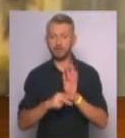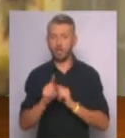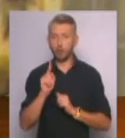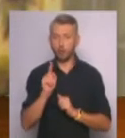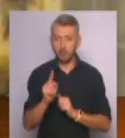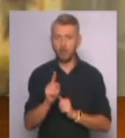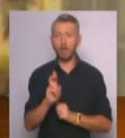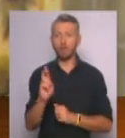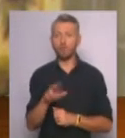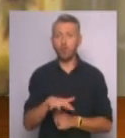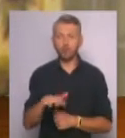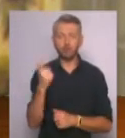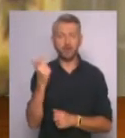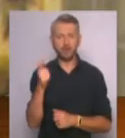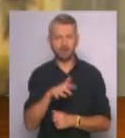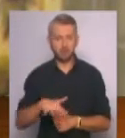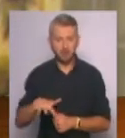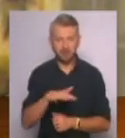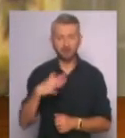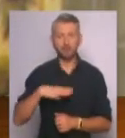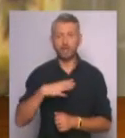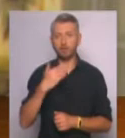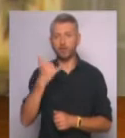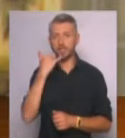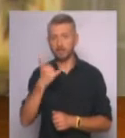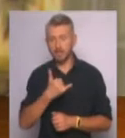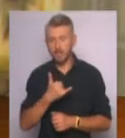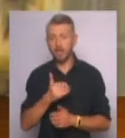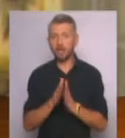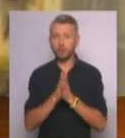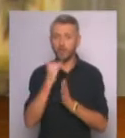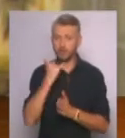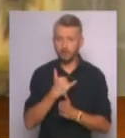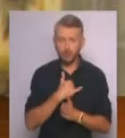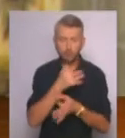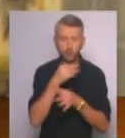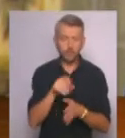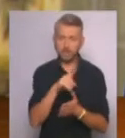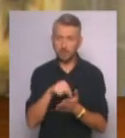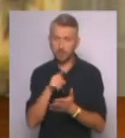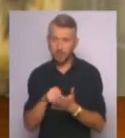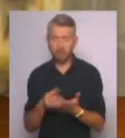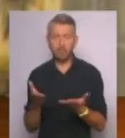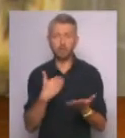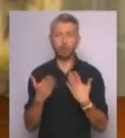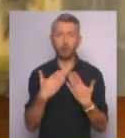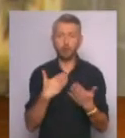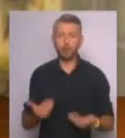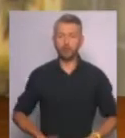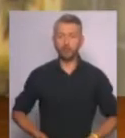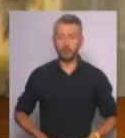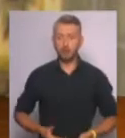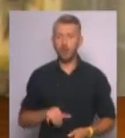223-0981, Бортничі, Харківський масив. Ми чекаємо на ваші дзвінки. Будь ласка, долучайтеся з будь-якими питаннями, які стосуються життя